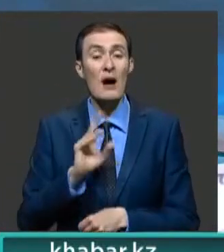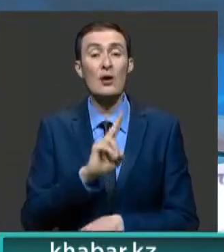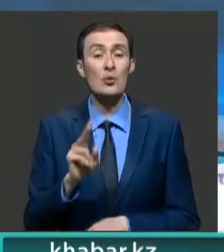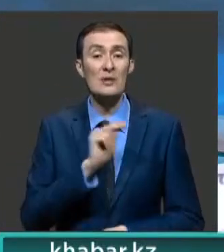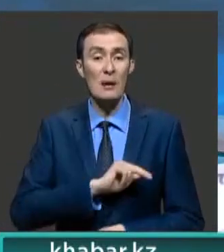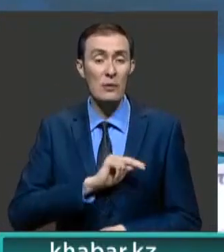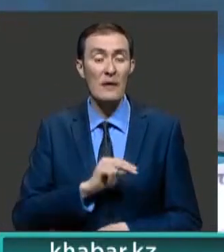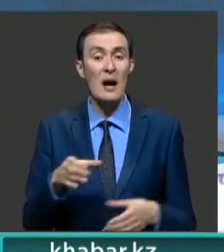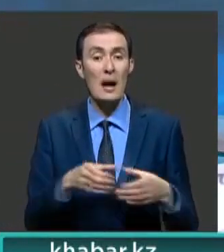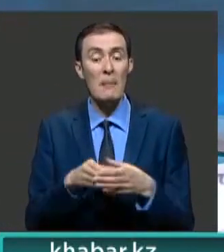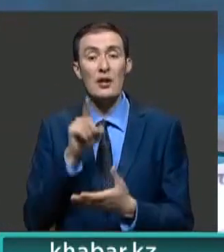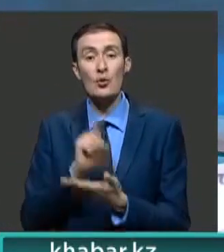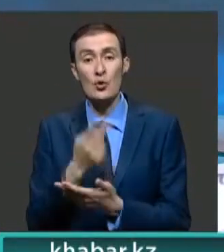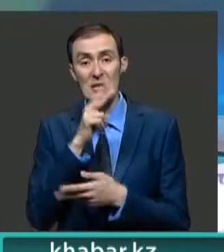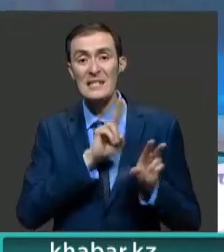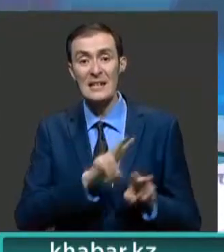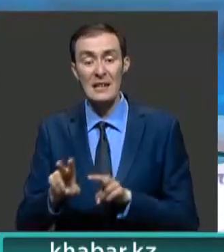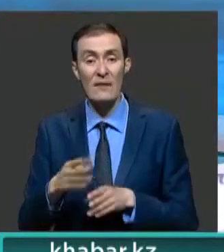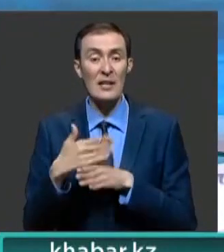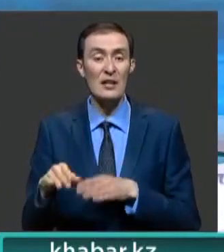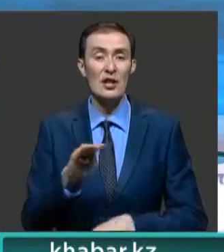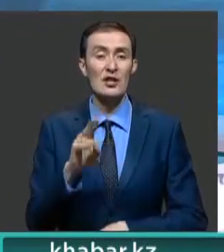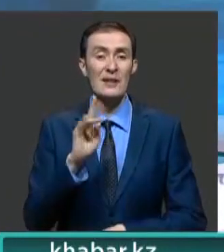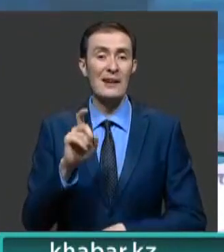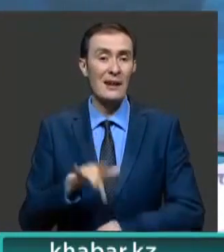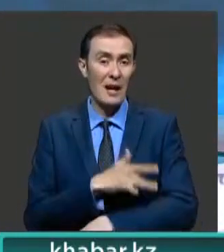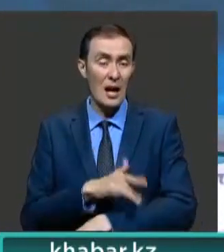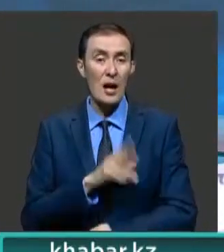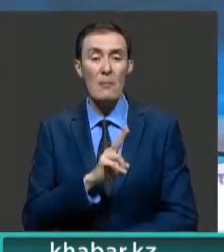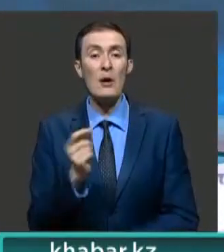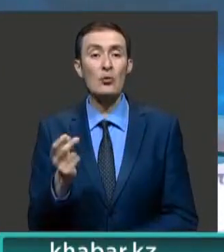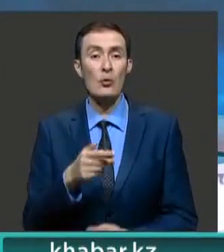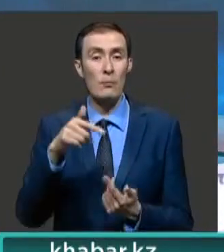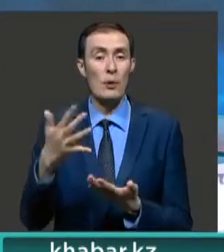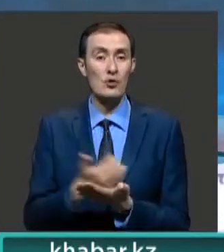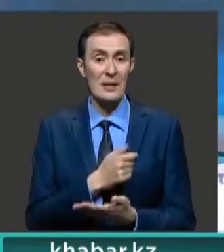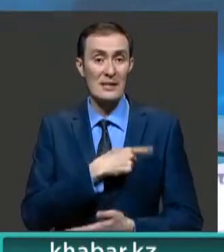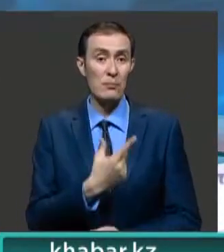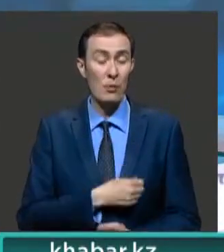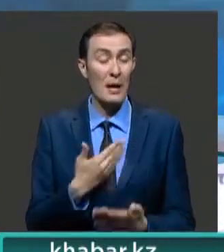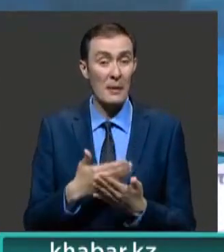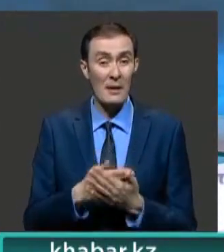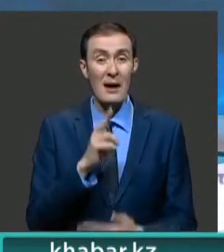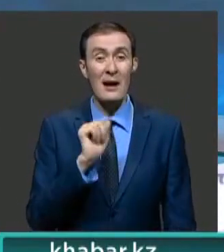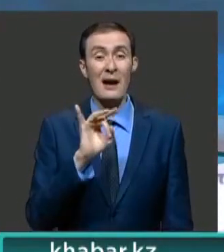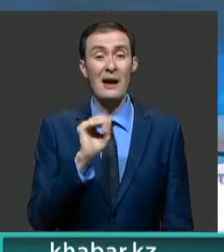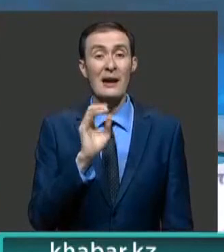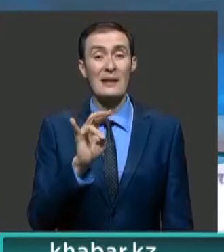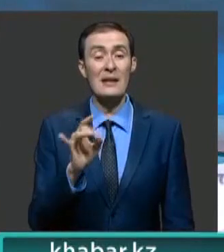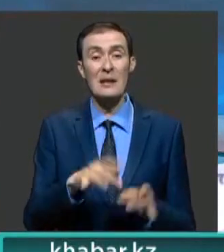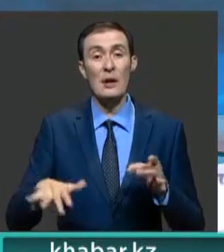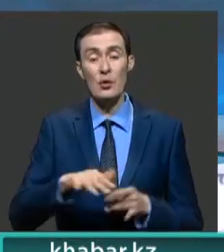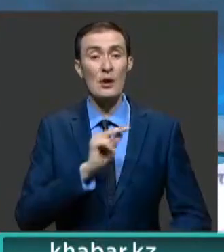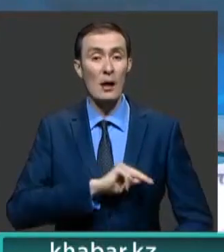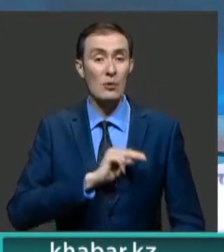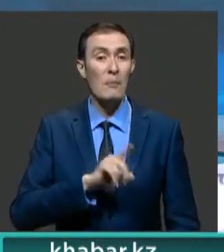работой подрядчиков должен следить. В отделах ЖКХ мало кто получил соответствующий диплом. К примеру, в Каракиянском районе